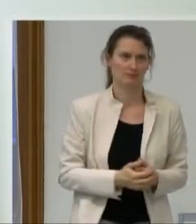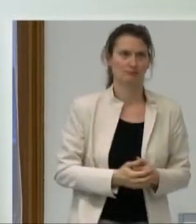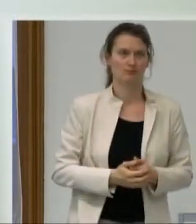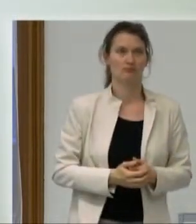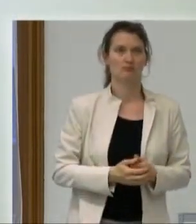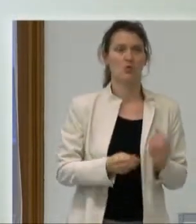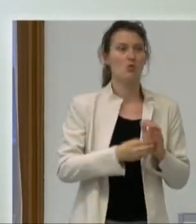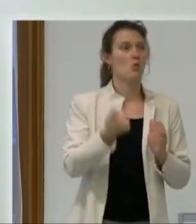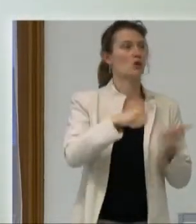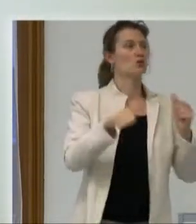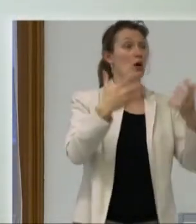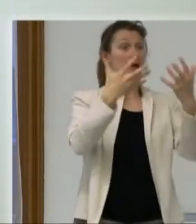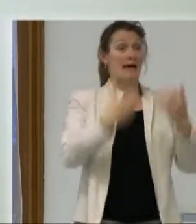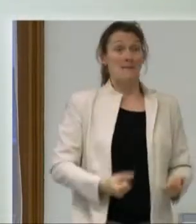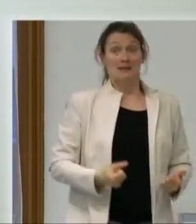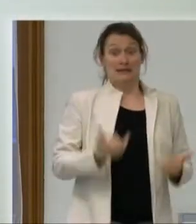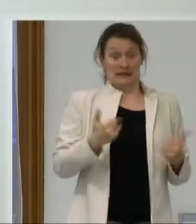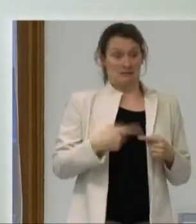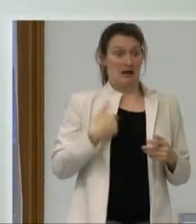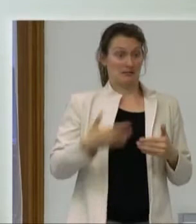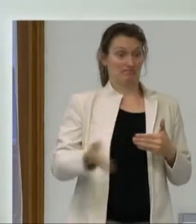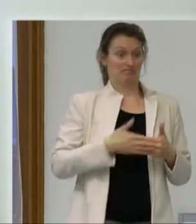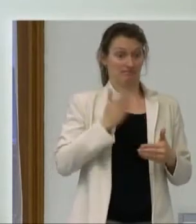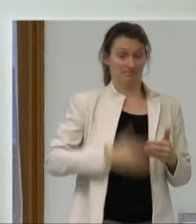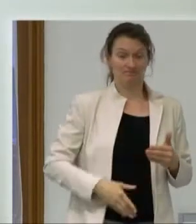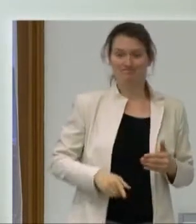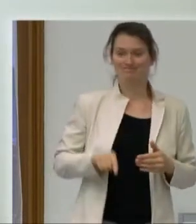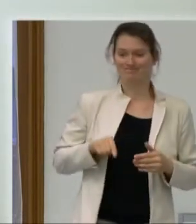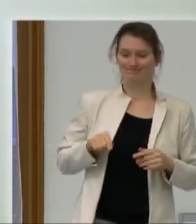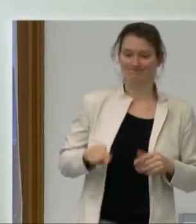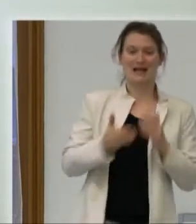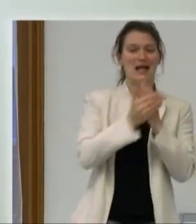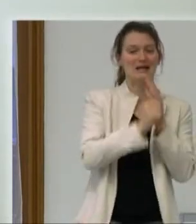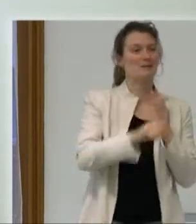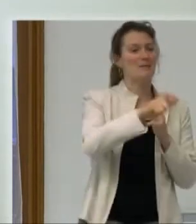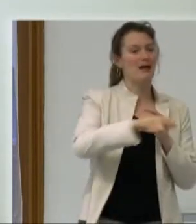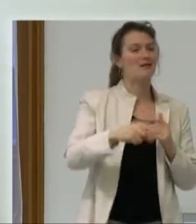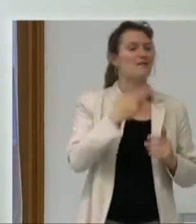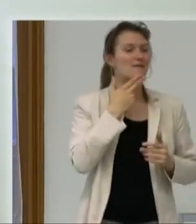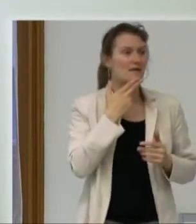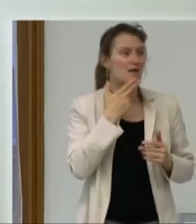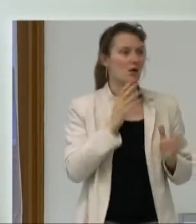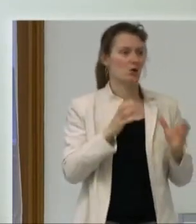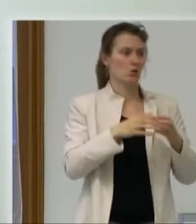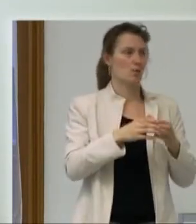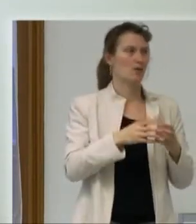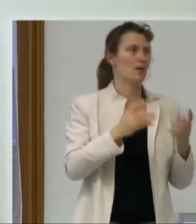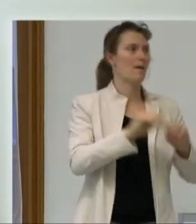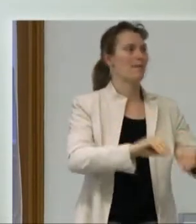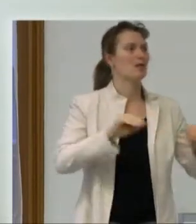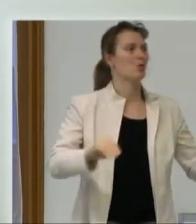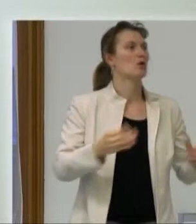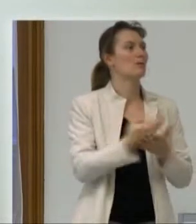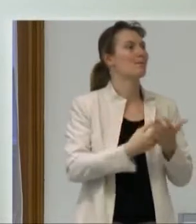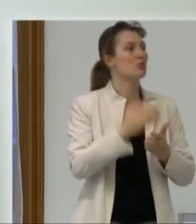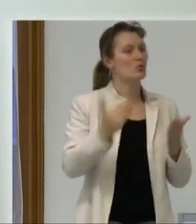Ja, weitere Ergebnisse und damit schon beim Abschluss dieser Expertinnengruppen sind, dass das Konzept Pädagoginnenbildung neu,